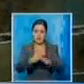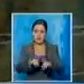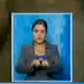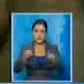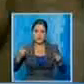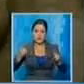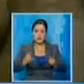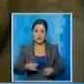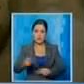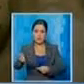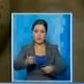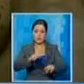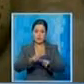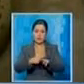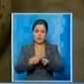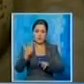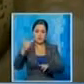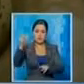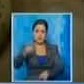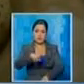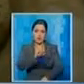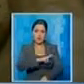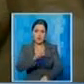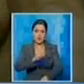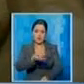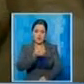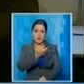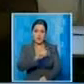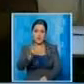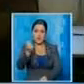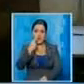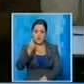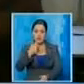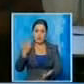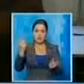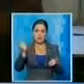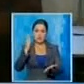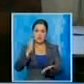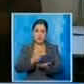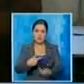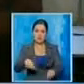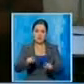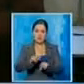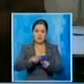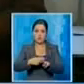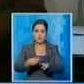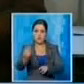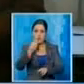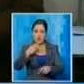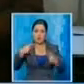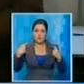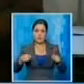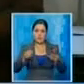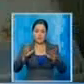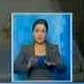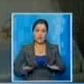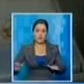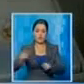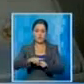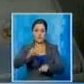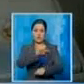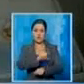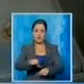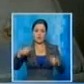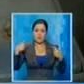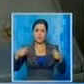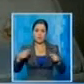этим пернатым хозяйством всего 3 человека. О полезных свойствах яиц говорить не приходится. Диетический продукт реализуют не только в области,